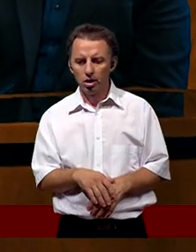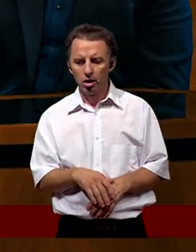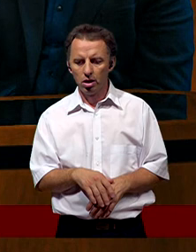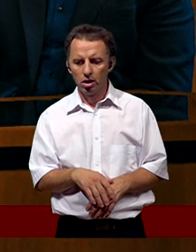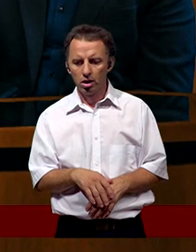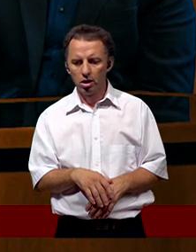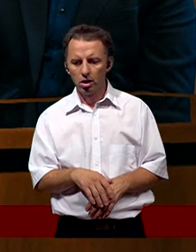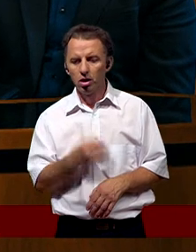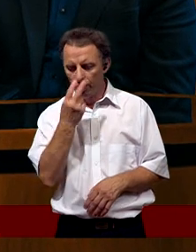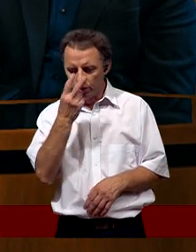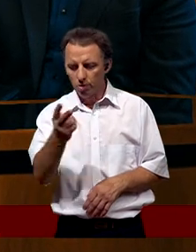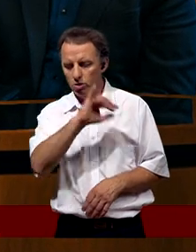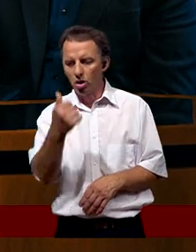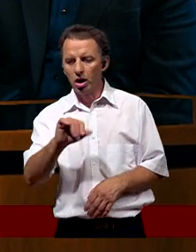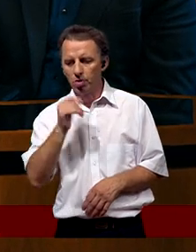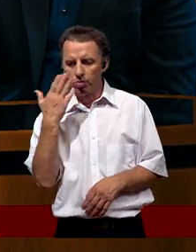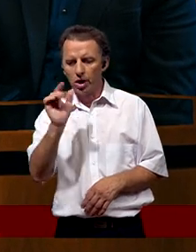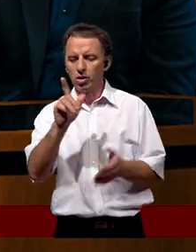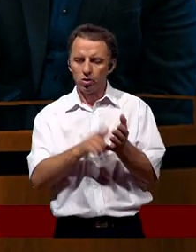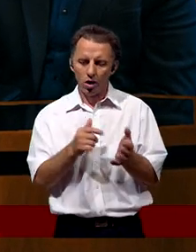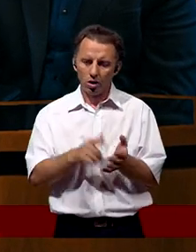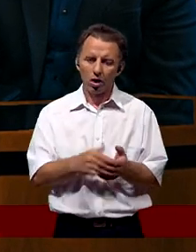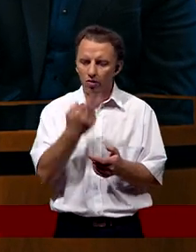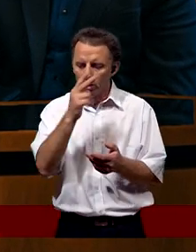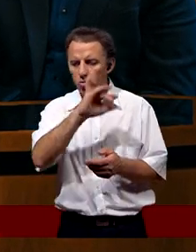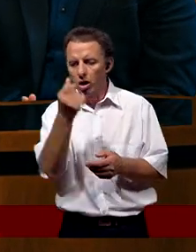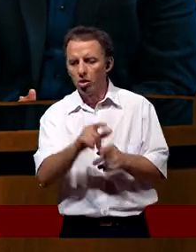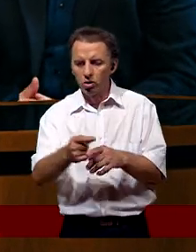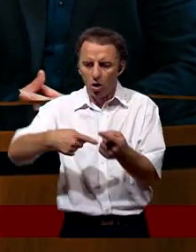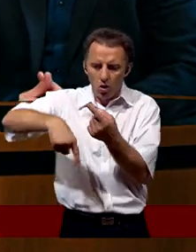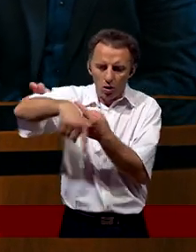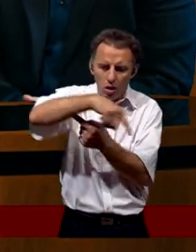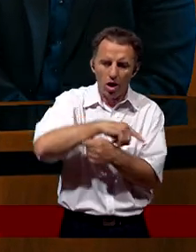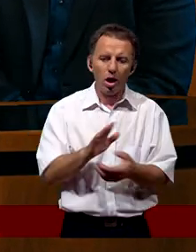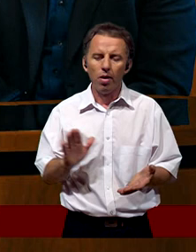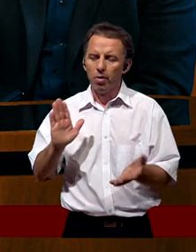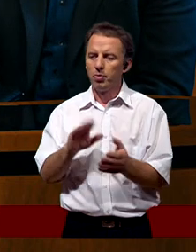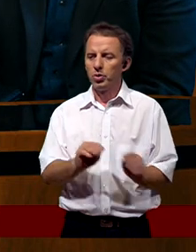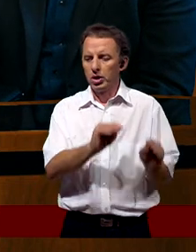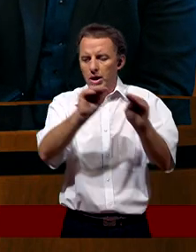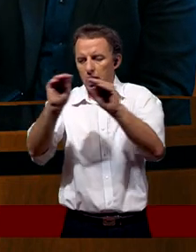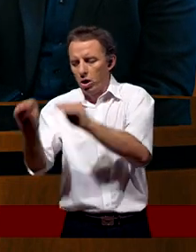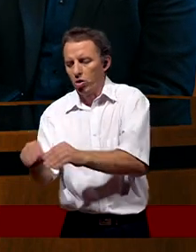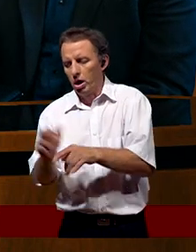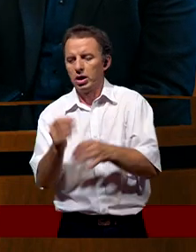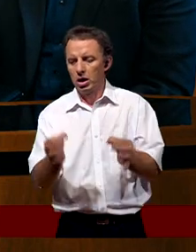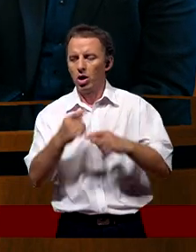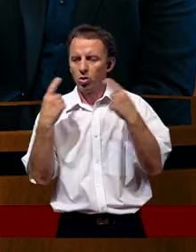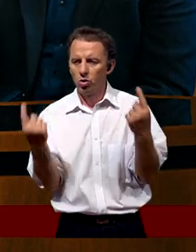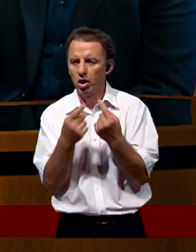w sobie widzę Jonasza bardzo często i widzę wielu Jonaszy dookoła, bo przekładając na dzisiejsze